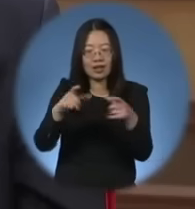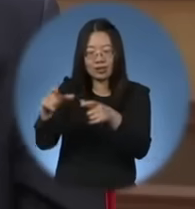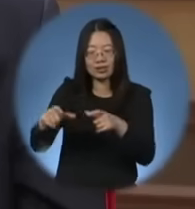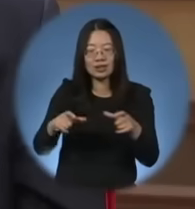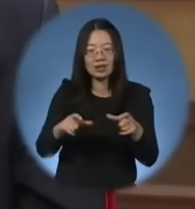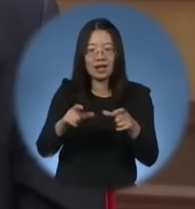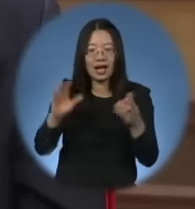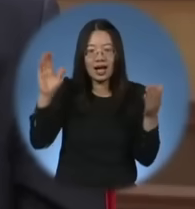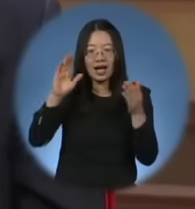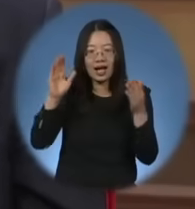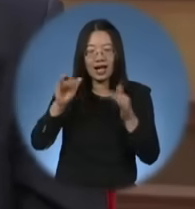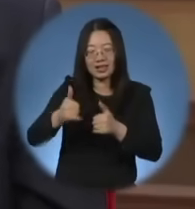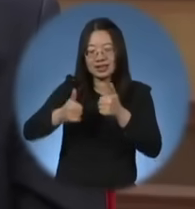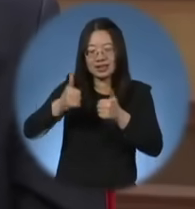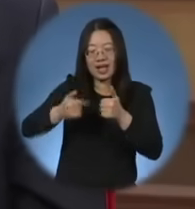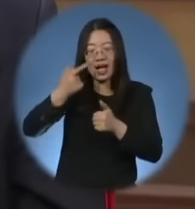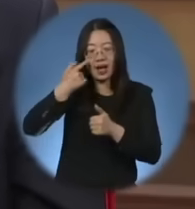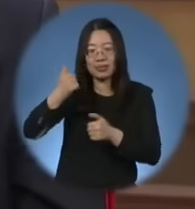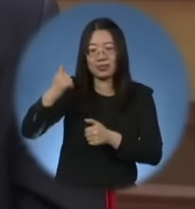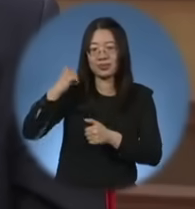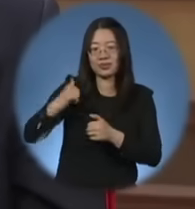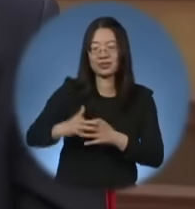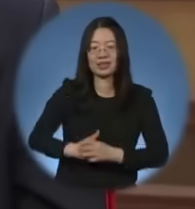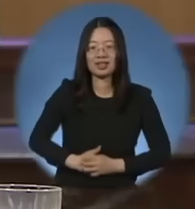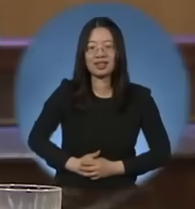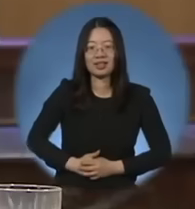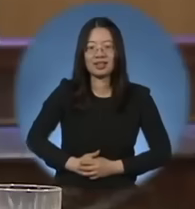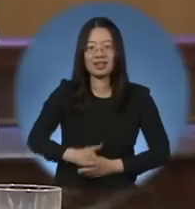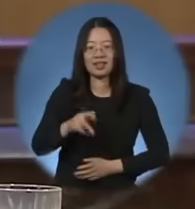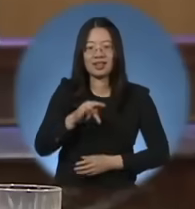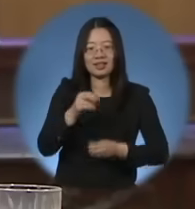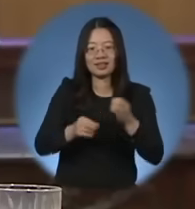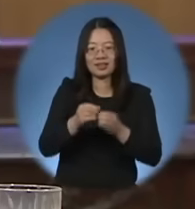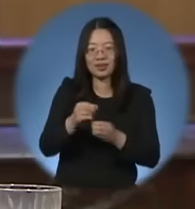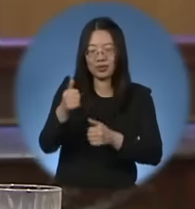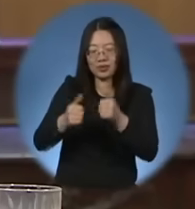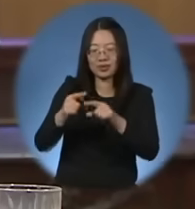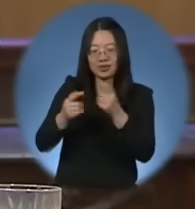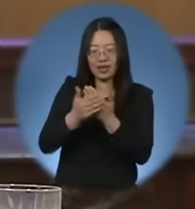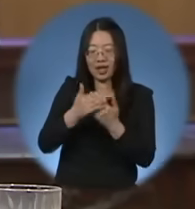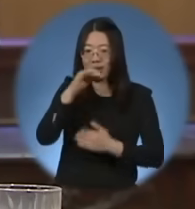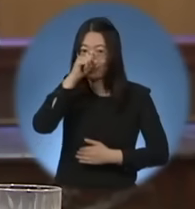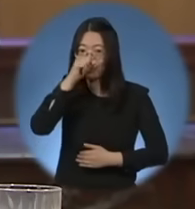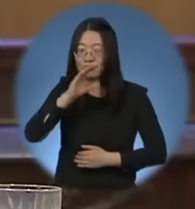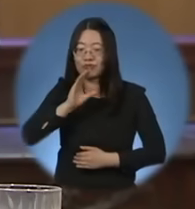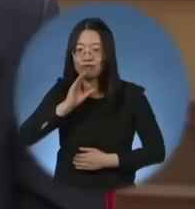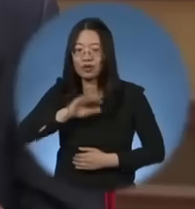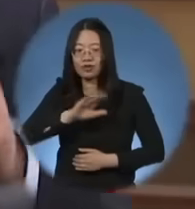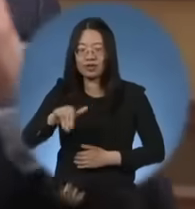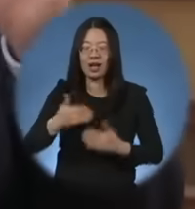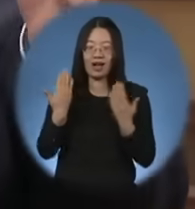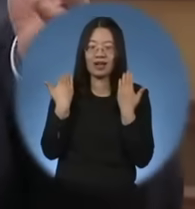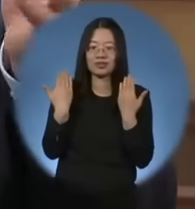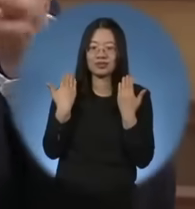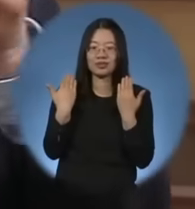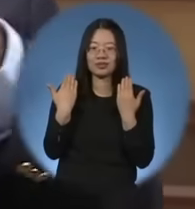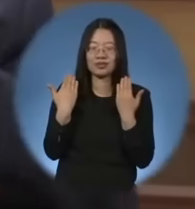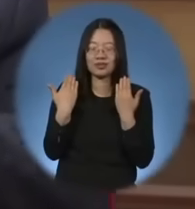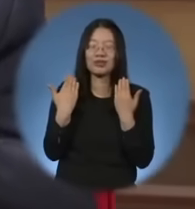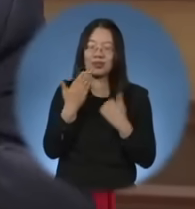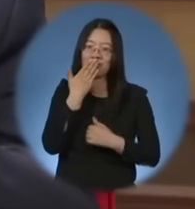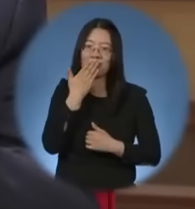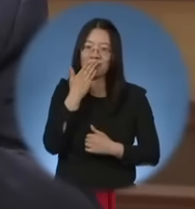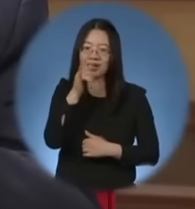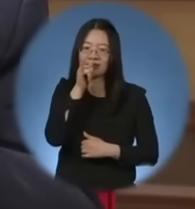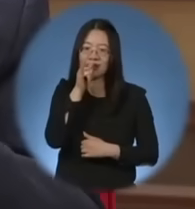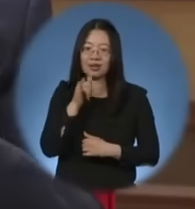애들의 시조 시합을 합시다네 시조 경진대회 이런 거 그렇죠 좋죠 우리 학교에 그런